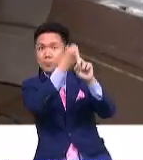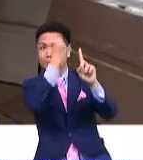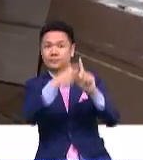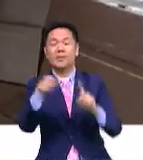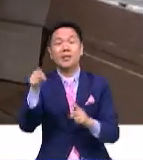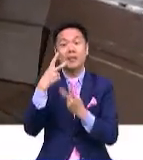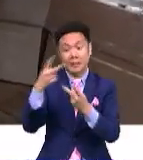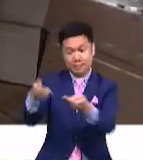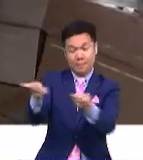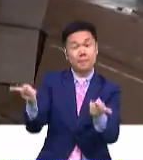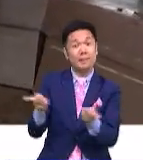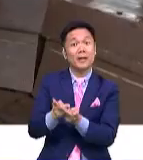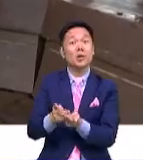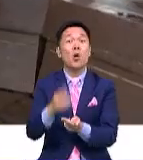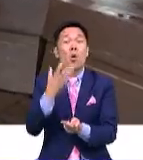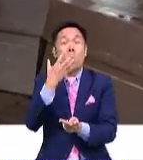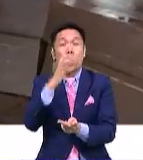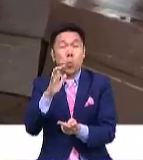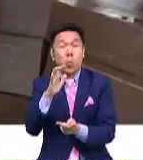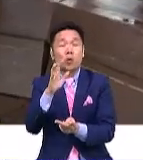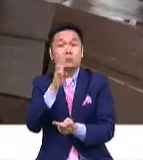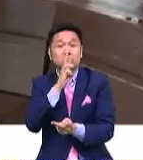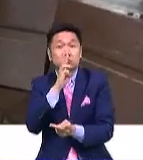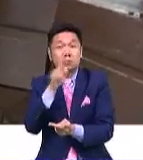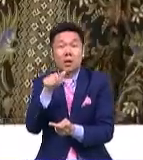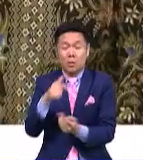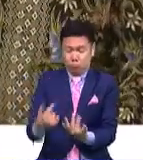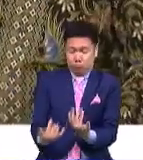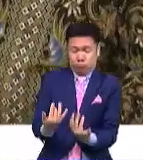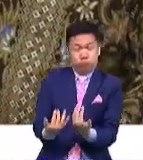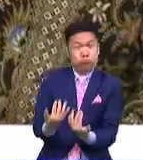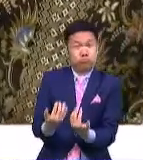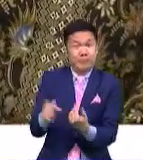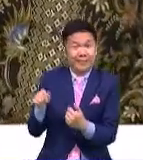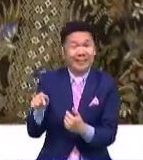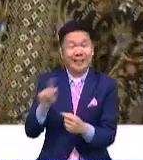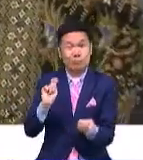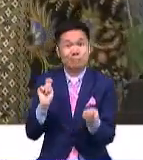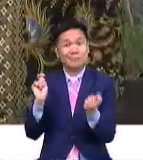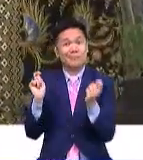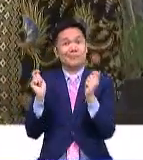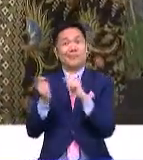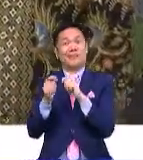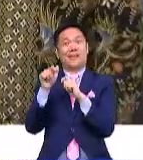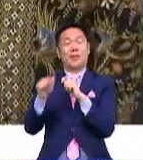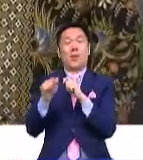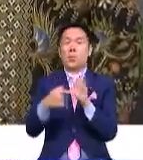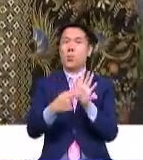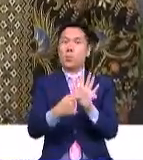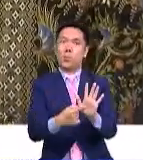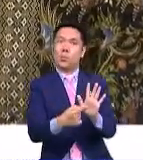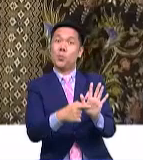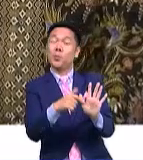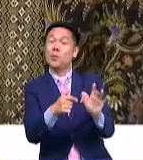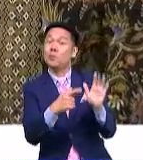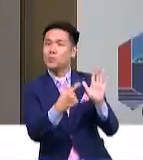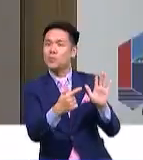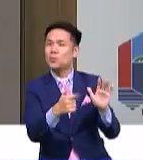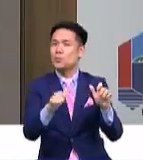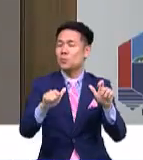Hangat Village menjadi lokasi rintis sekaligus berjaya mentransformasikannya kepada identiti yang lebih